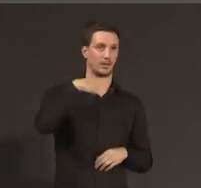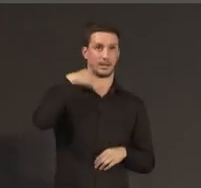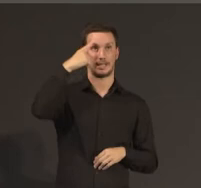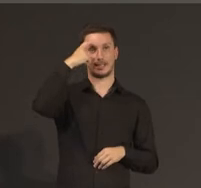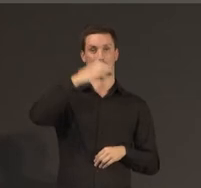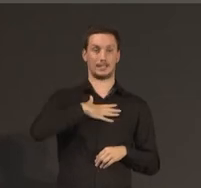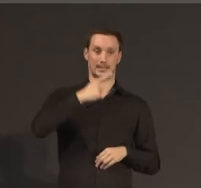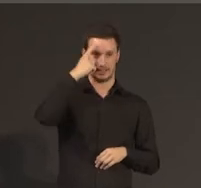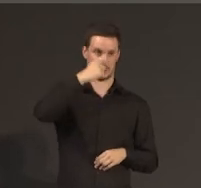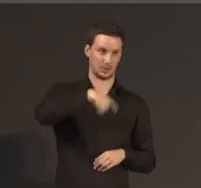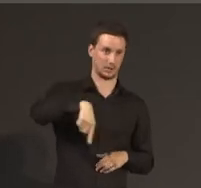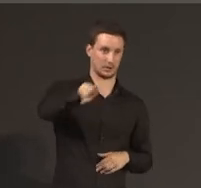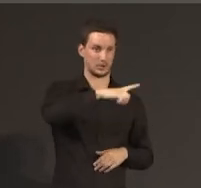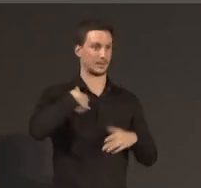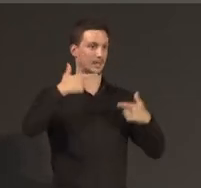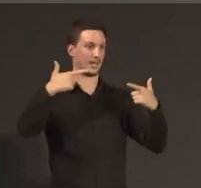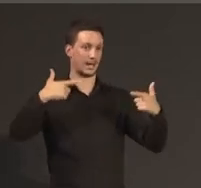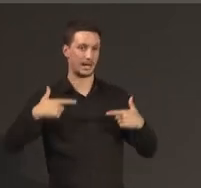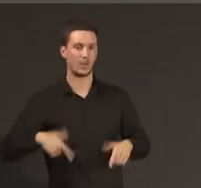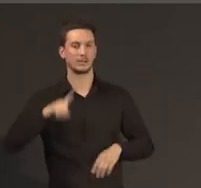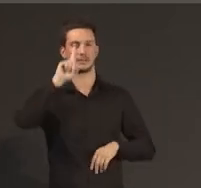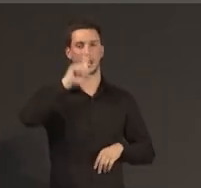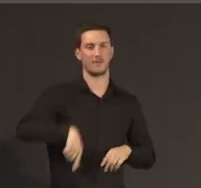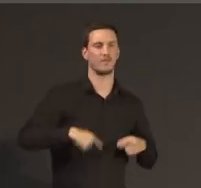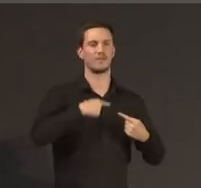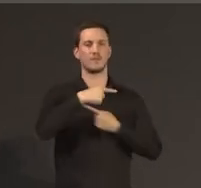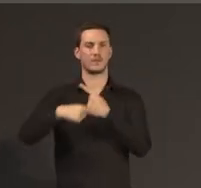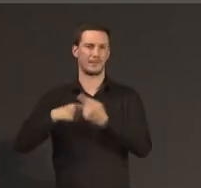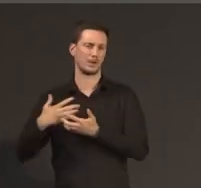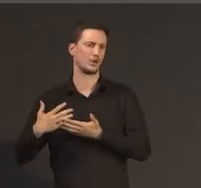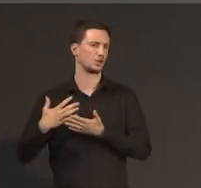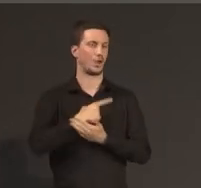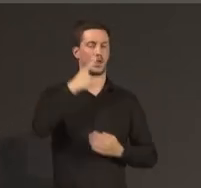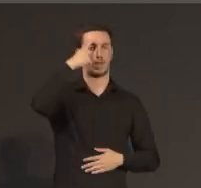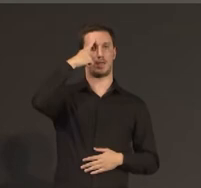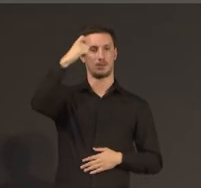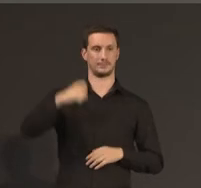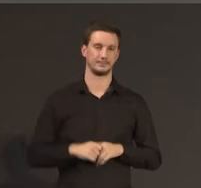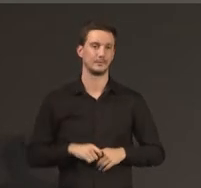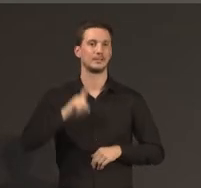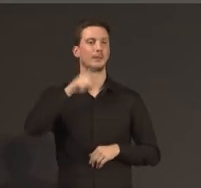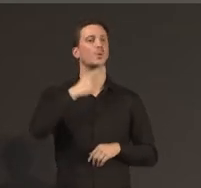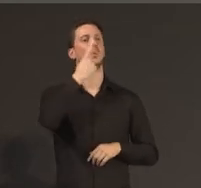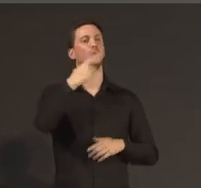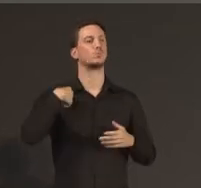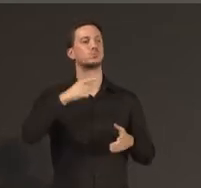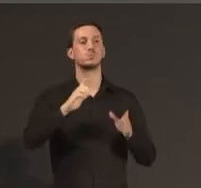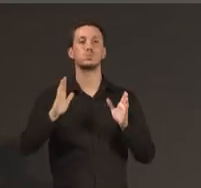recordareu, tant les graduades, els graduats, com les famílies, els amics, sempre ho recordareu. I també sou una promoció